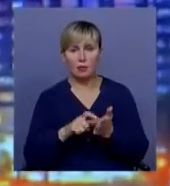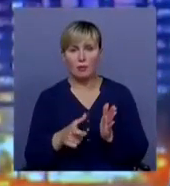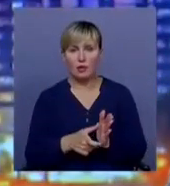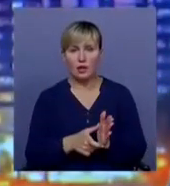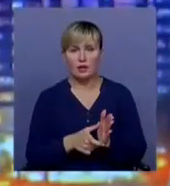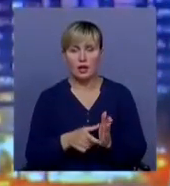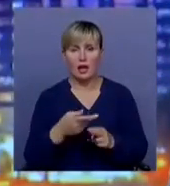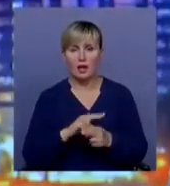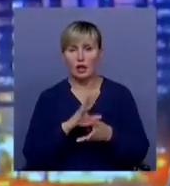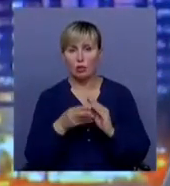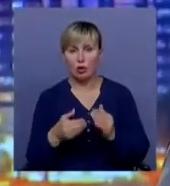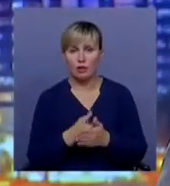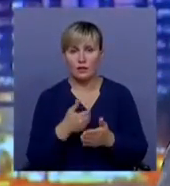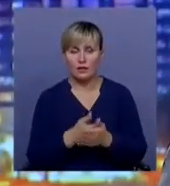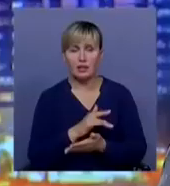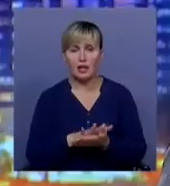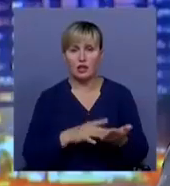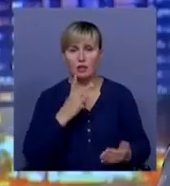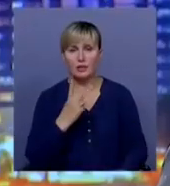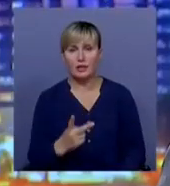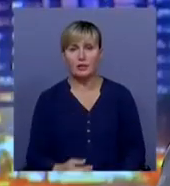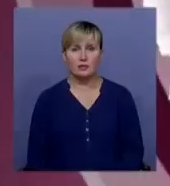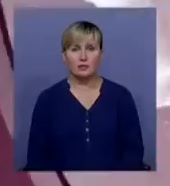помещения. Это итоговый выпуск новостей. Смотрите далее.